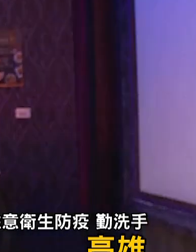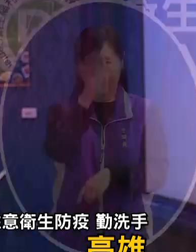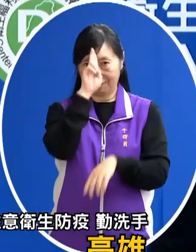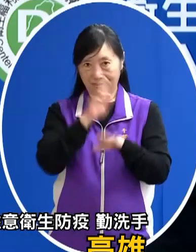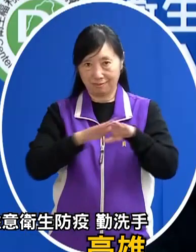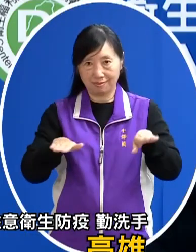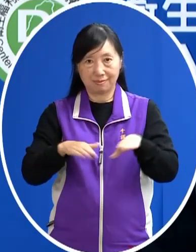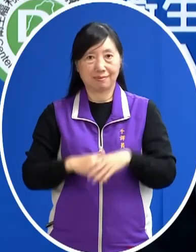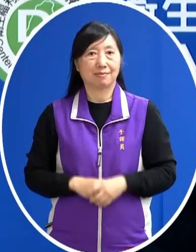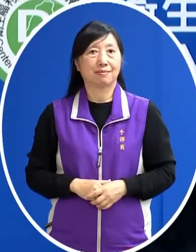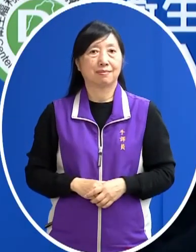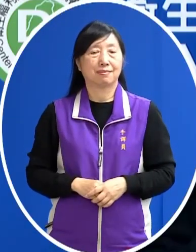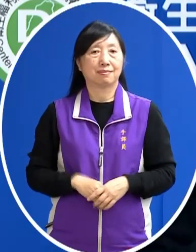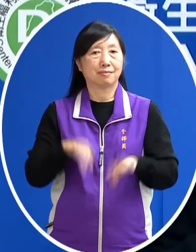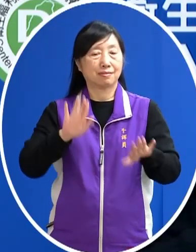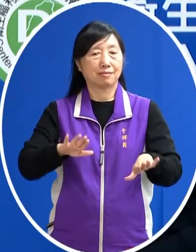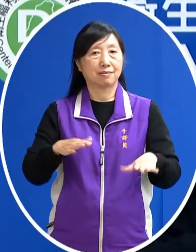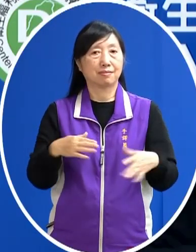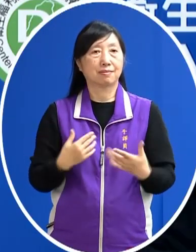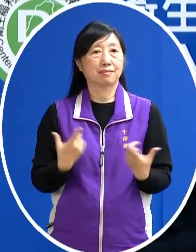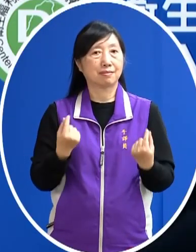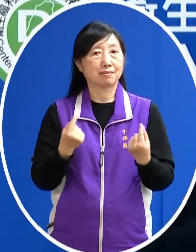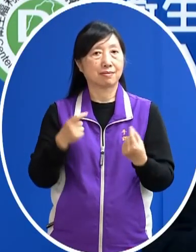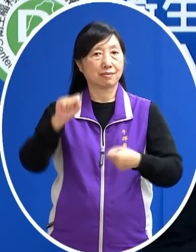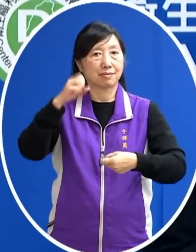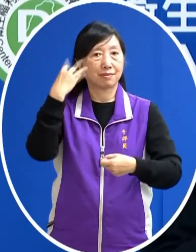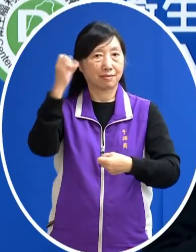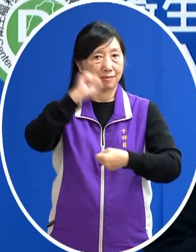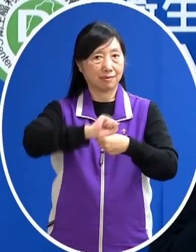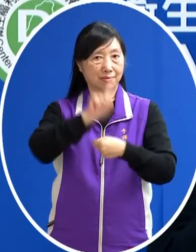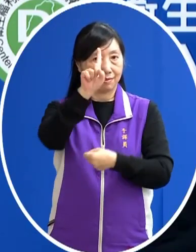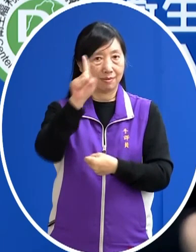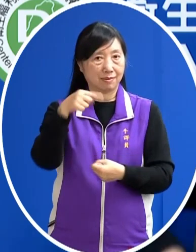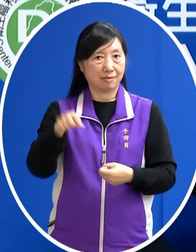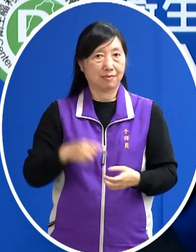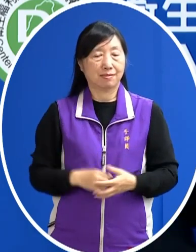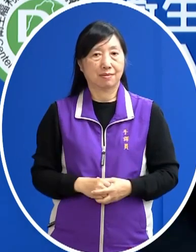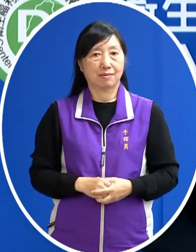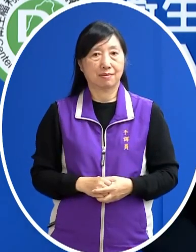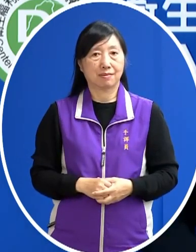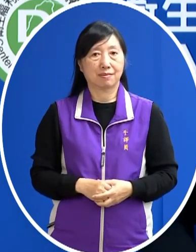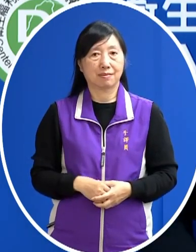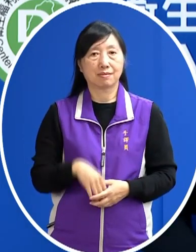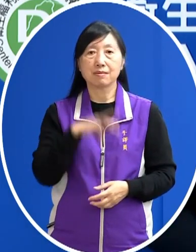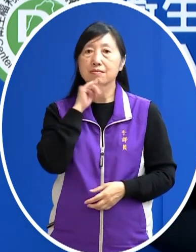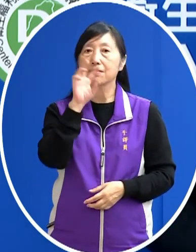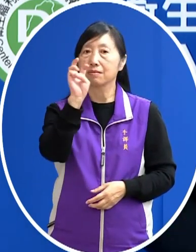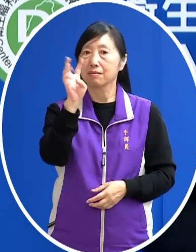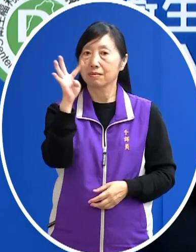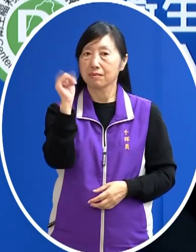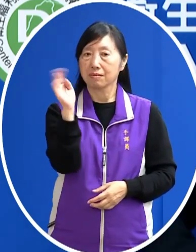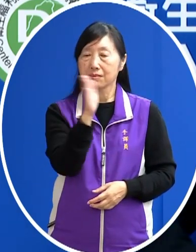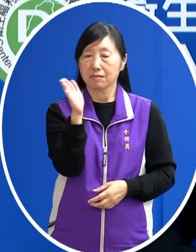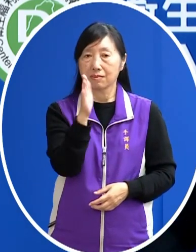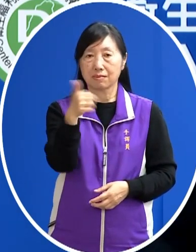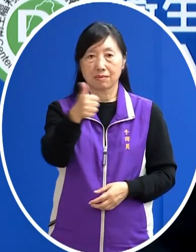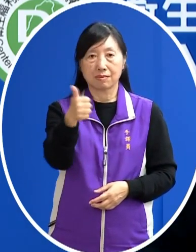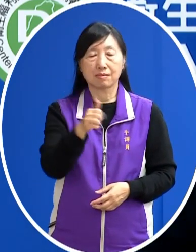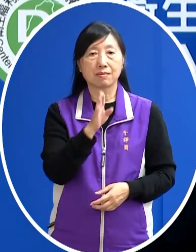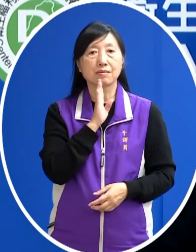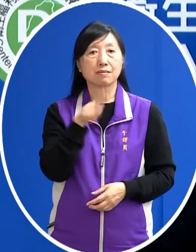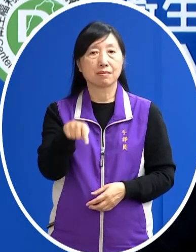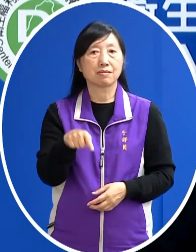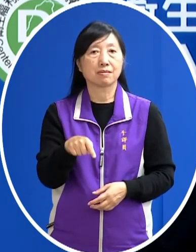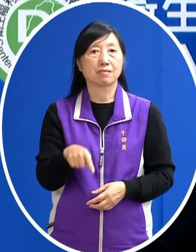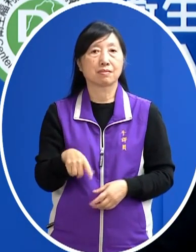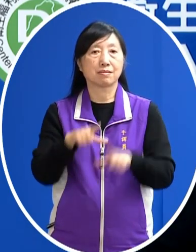顾客 排斥 是有一个啊，新增一个案例哈，那30多岁的男性哈，那是潘石